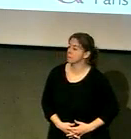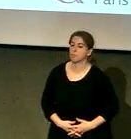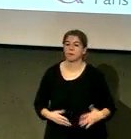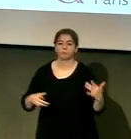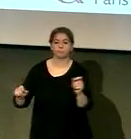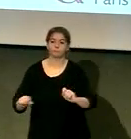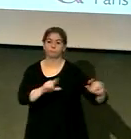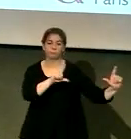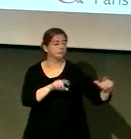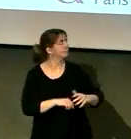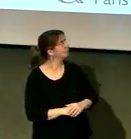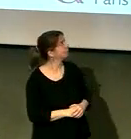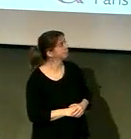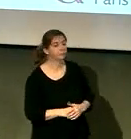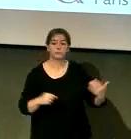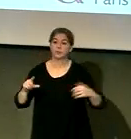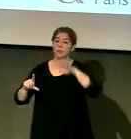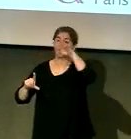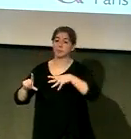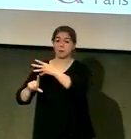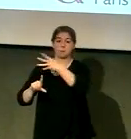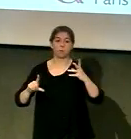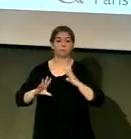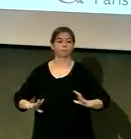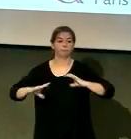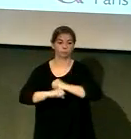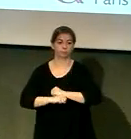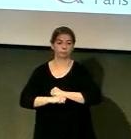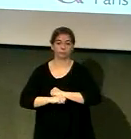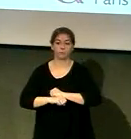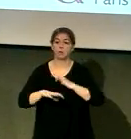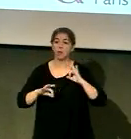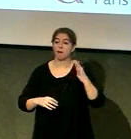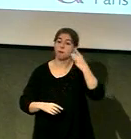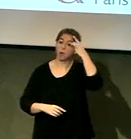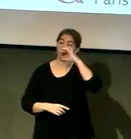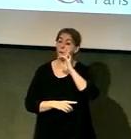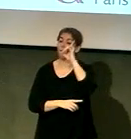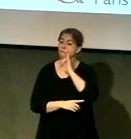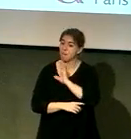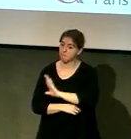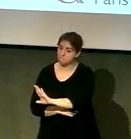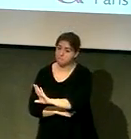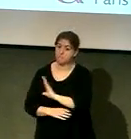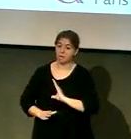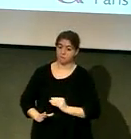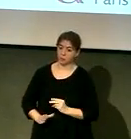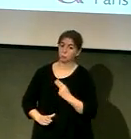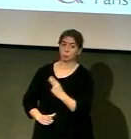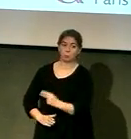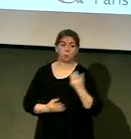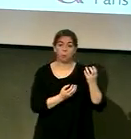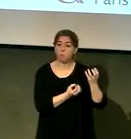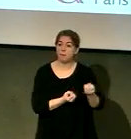suivantes des tableaux récapitulatifs des effets pour la femme et pour le fœtus des